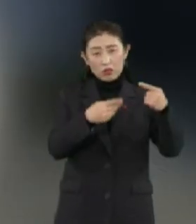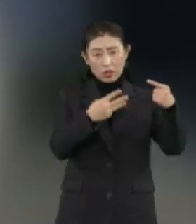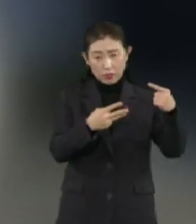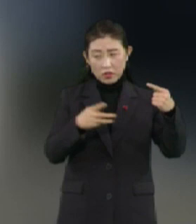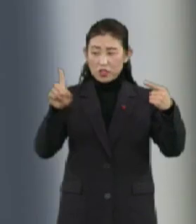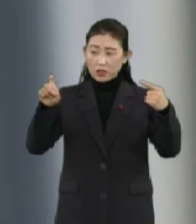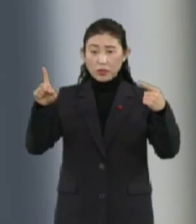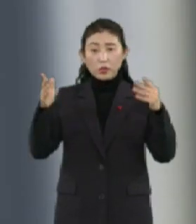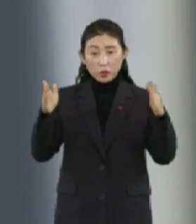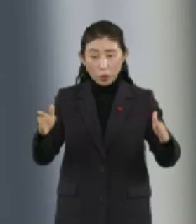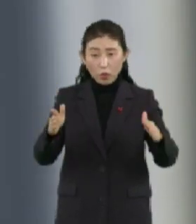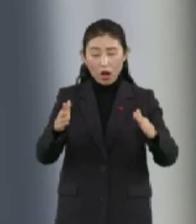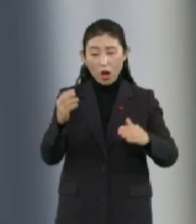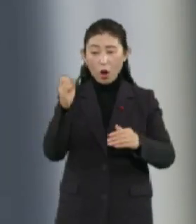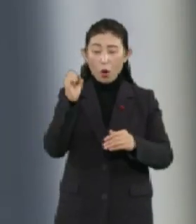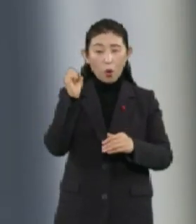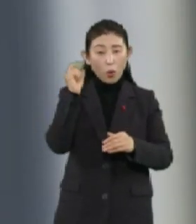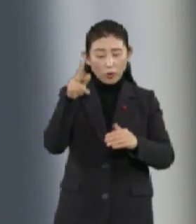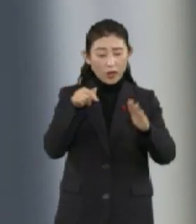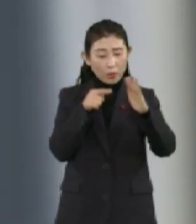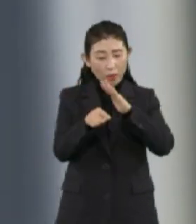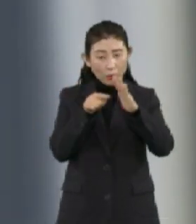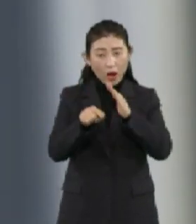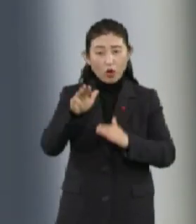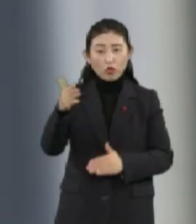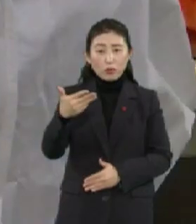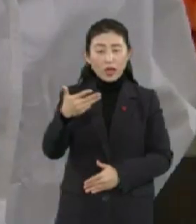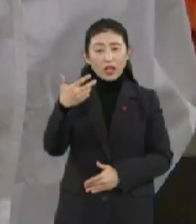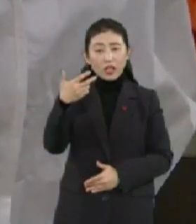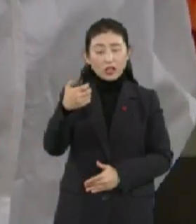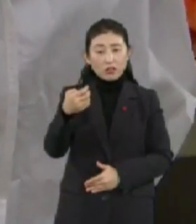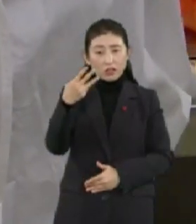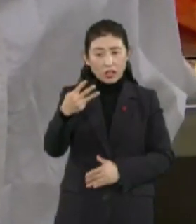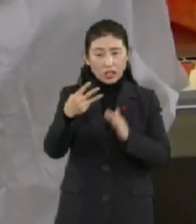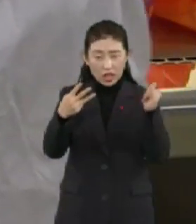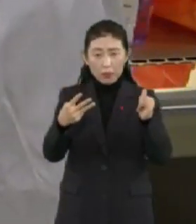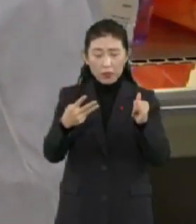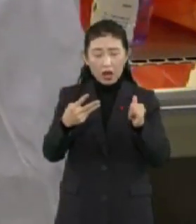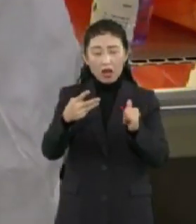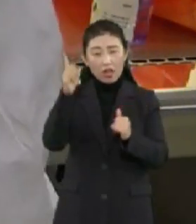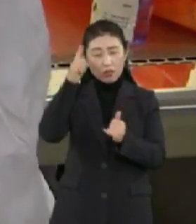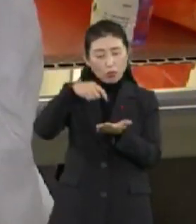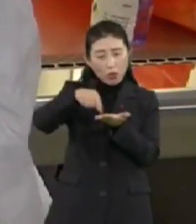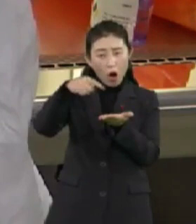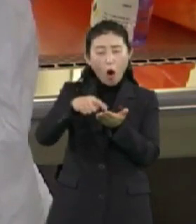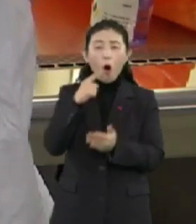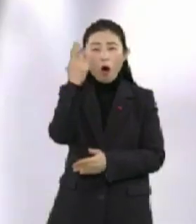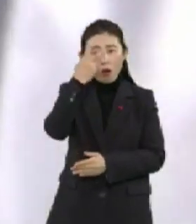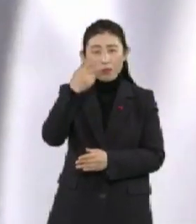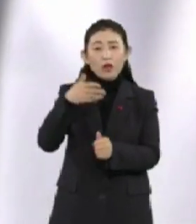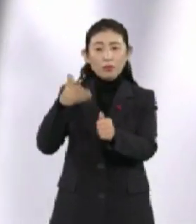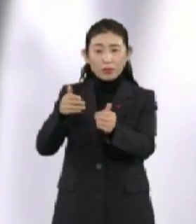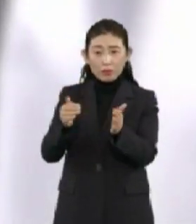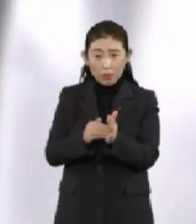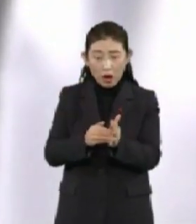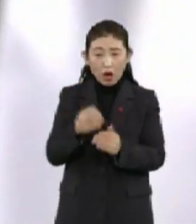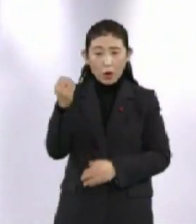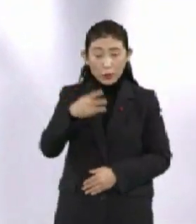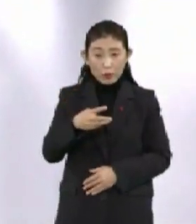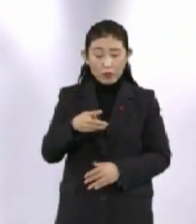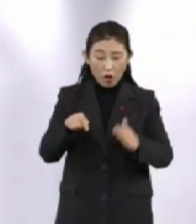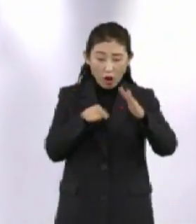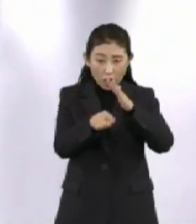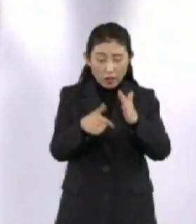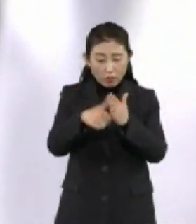3일부터 11일까지 온천장을 이용한 973명에게 진단검사를 하도록 하는 한편 온천장은 환경검체 채취